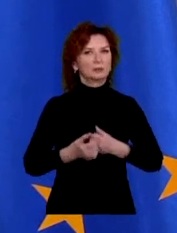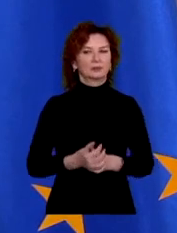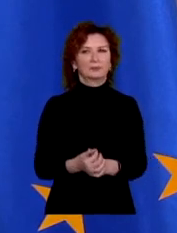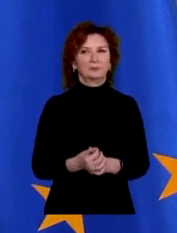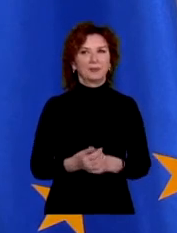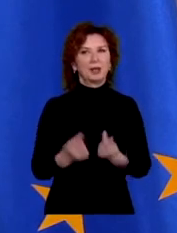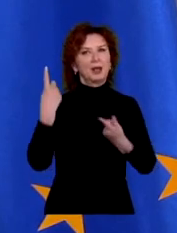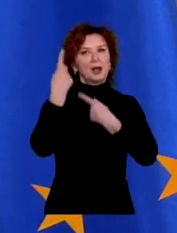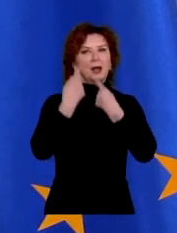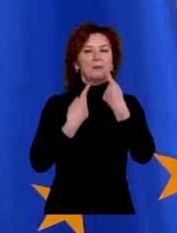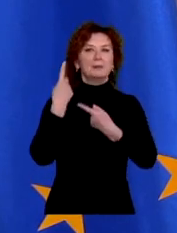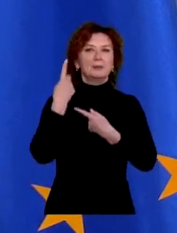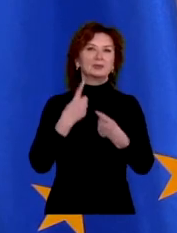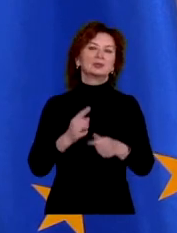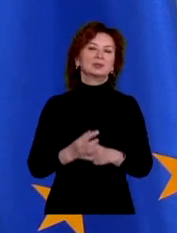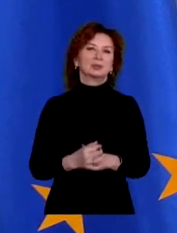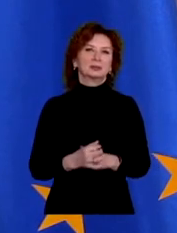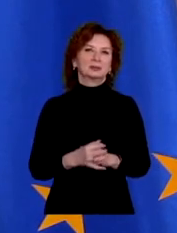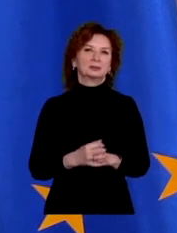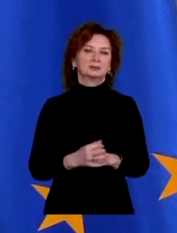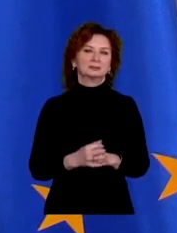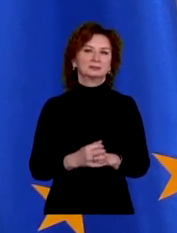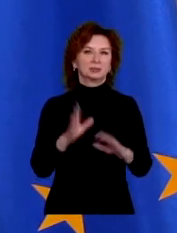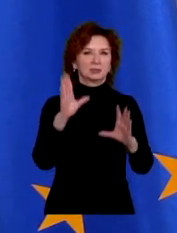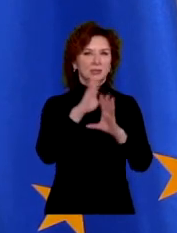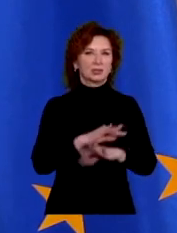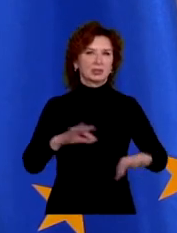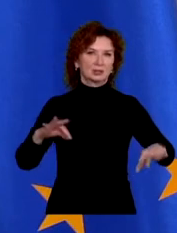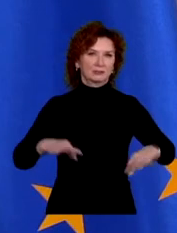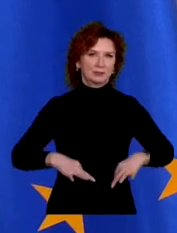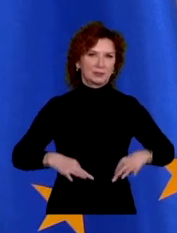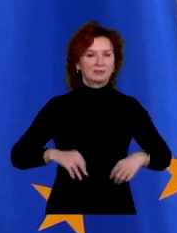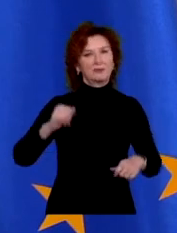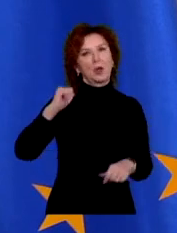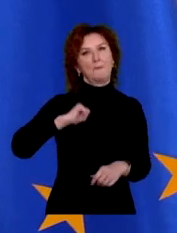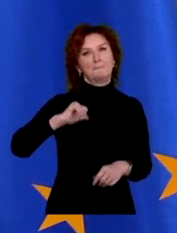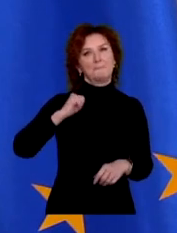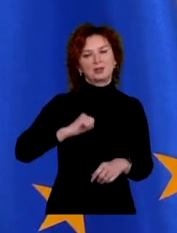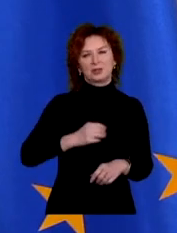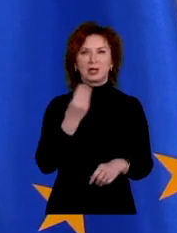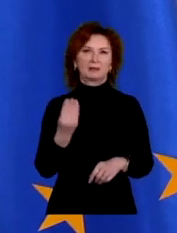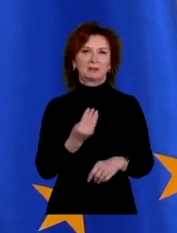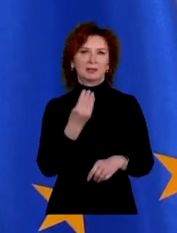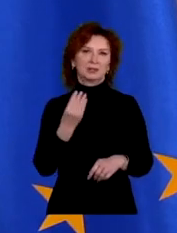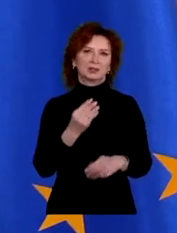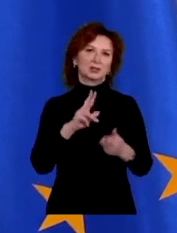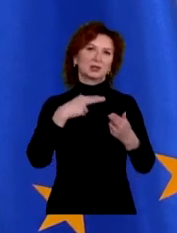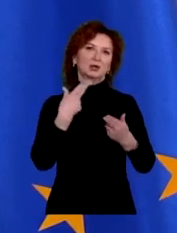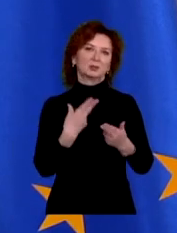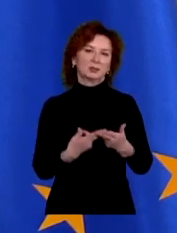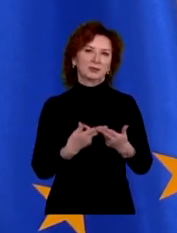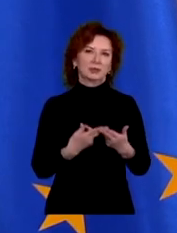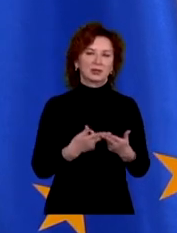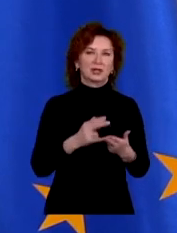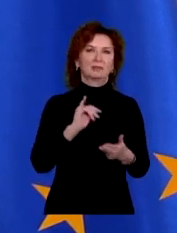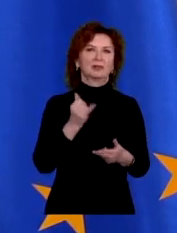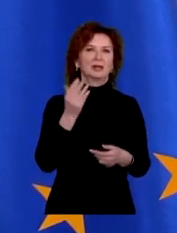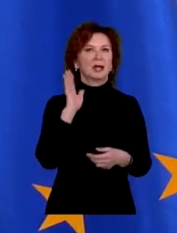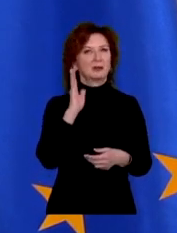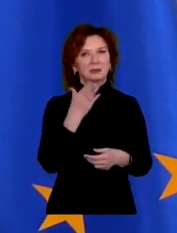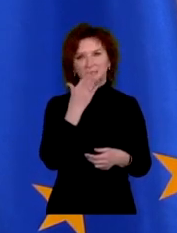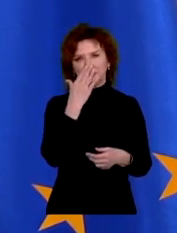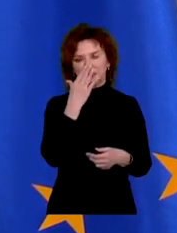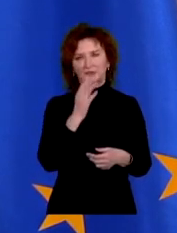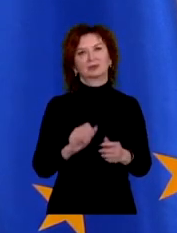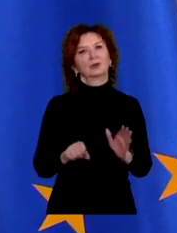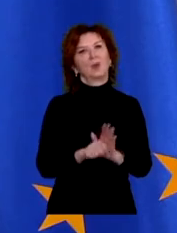Myślę, że szanowni państwo, poczekajmy jeszcze z tymi odpowiedziami właśnie na to, jak będzie ten dokument wyglądał